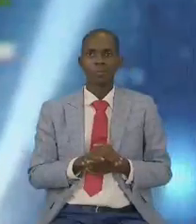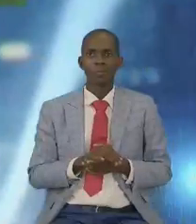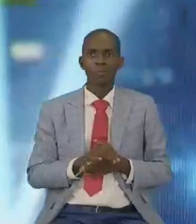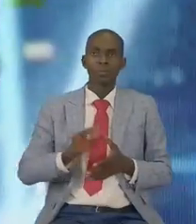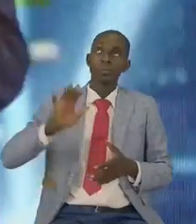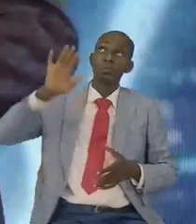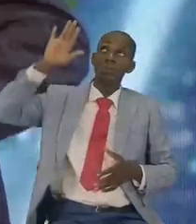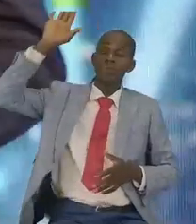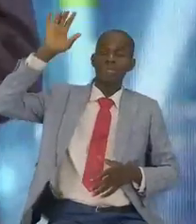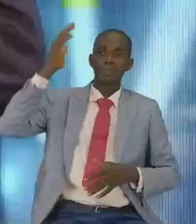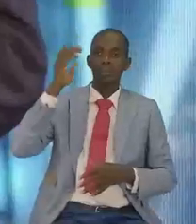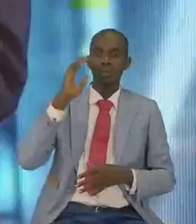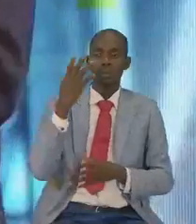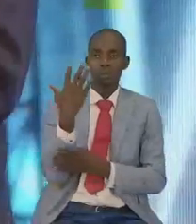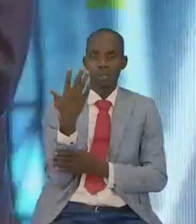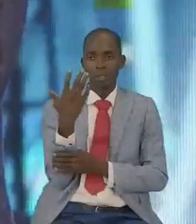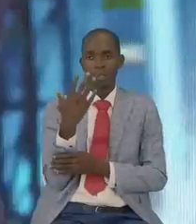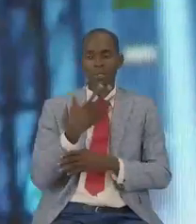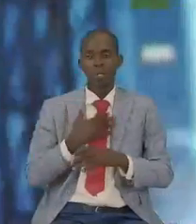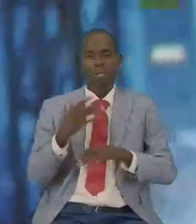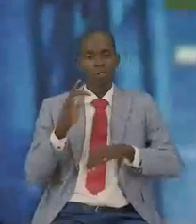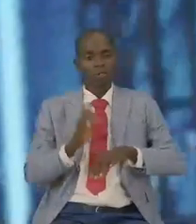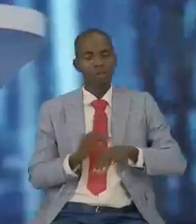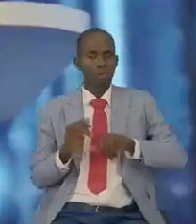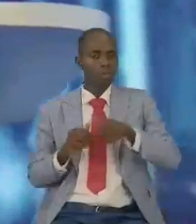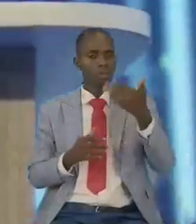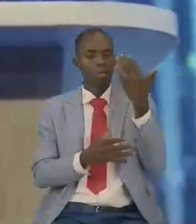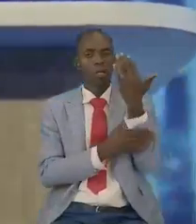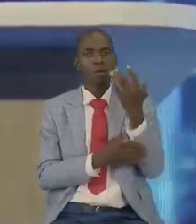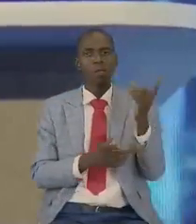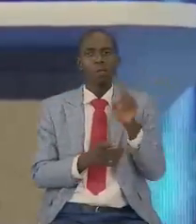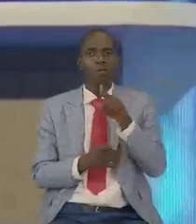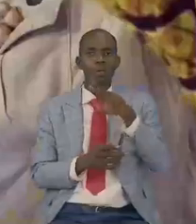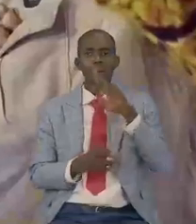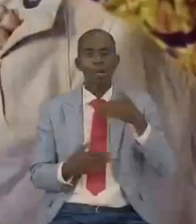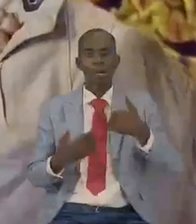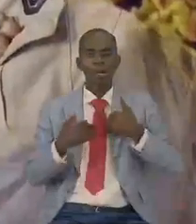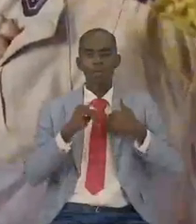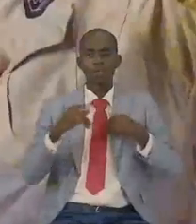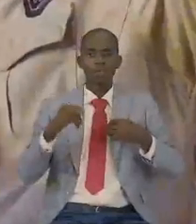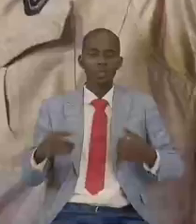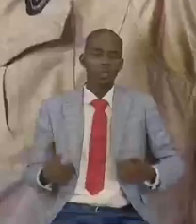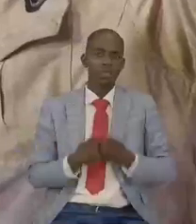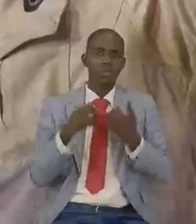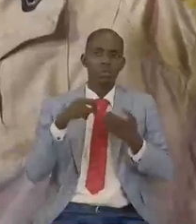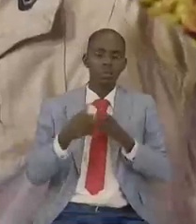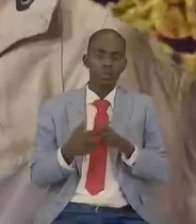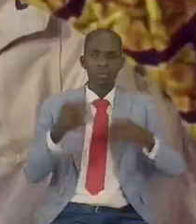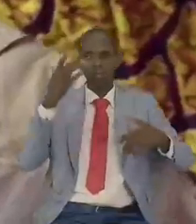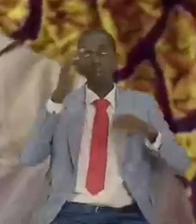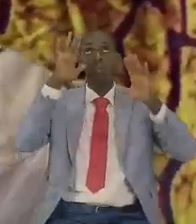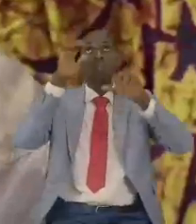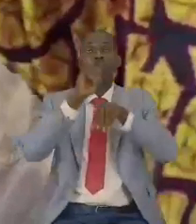Levez cette main et imposez l'autre main là où vous avez le défi. Le miracle vient pour